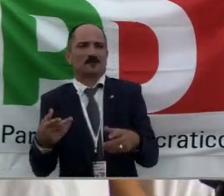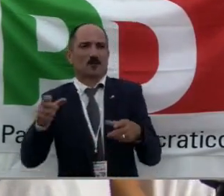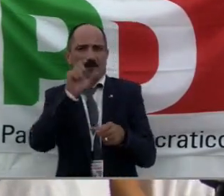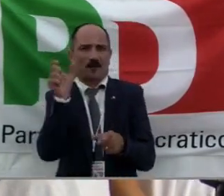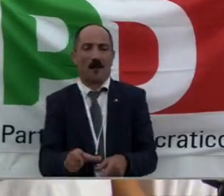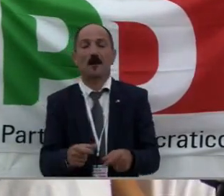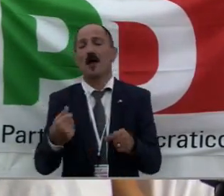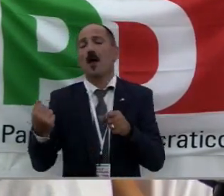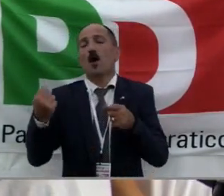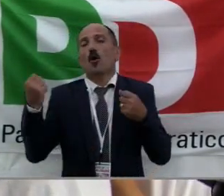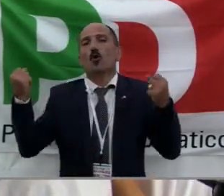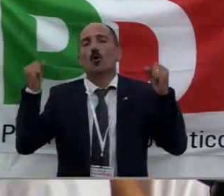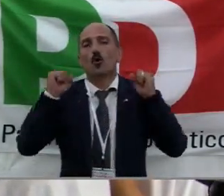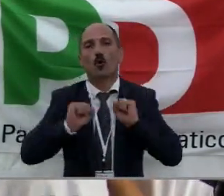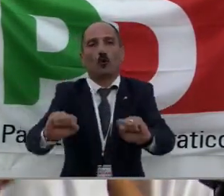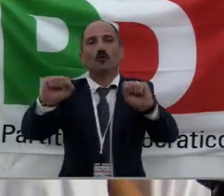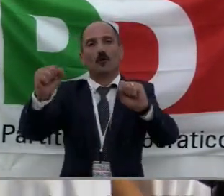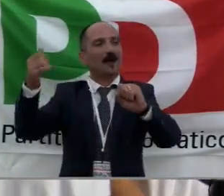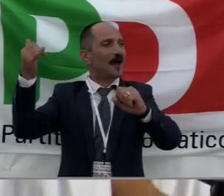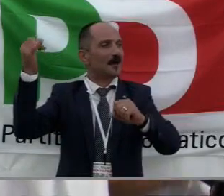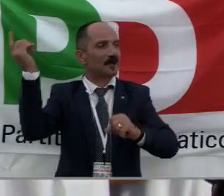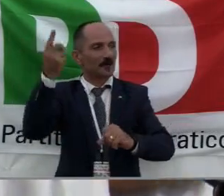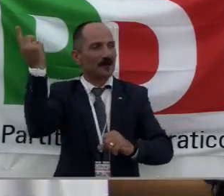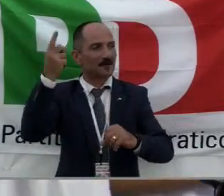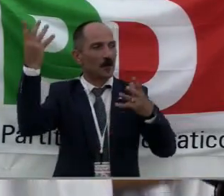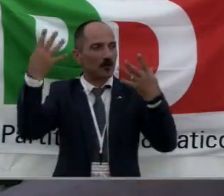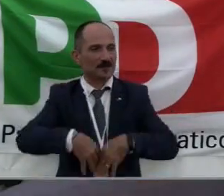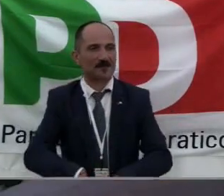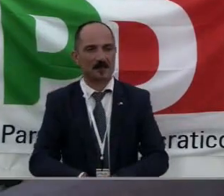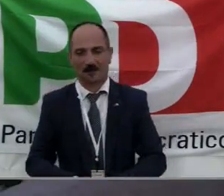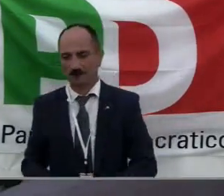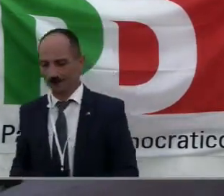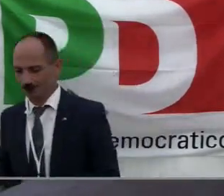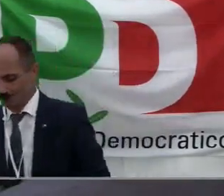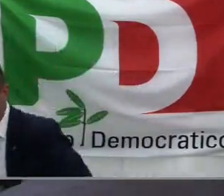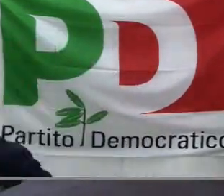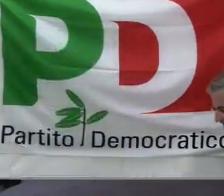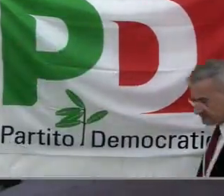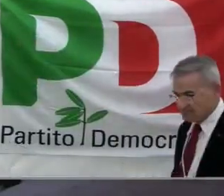lotta contro la criminalità organizzata.